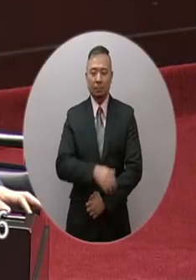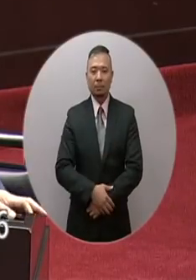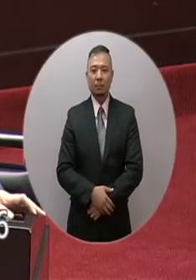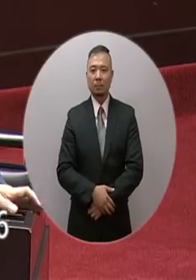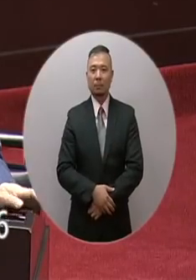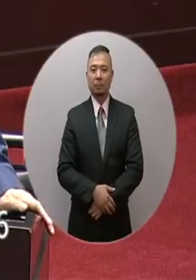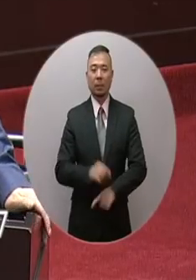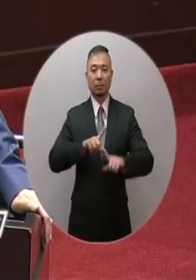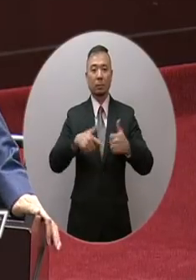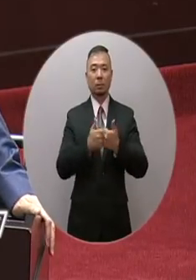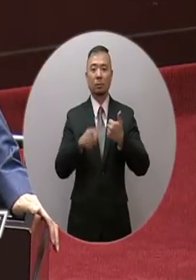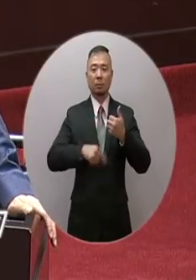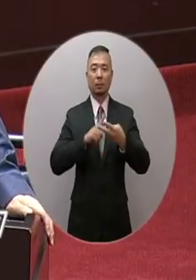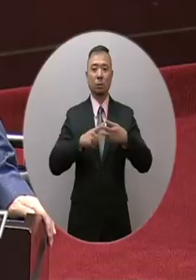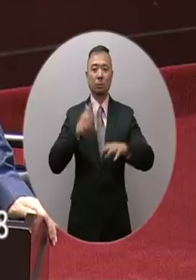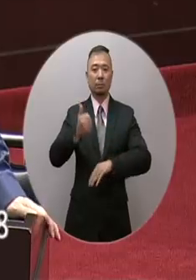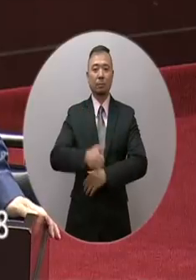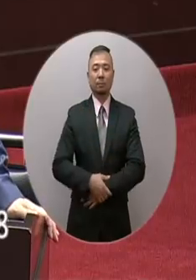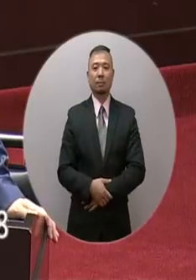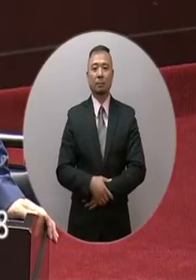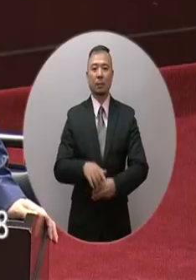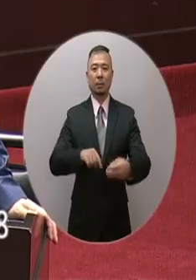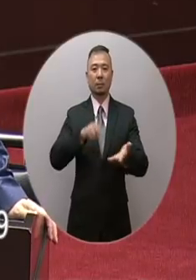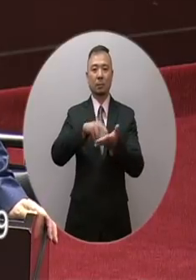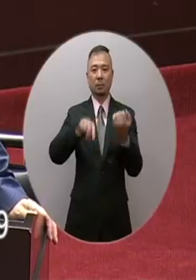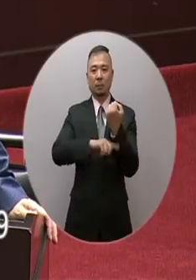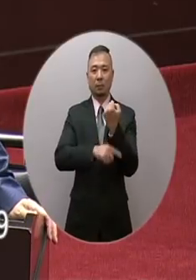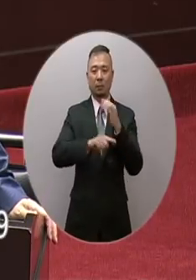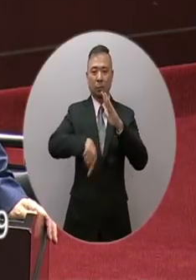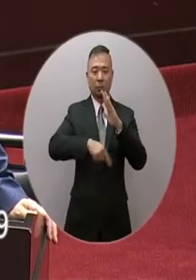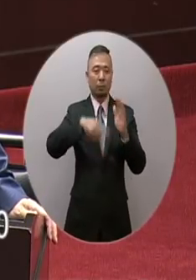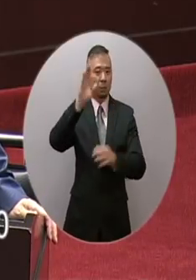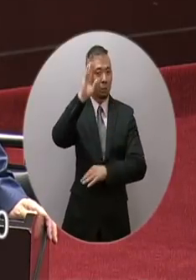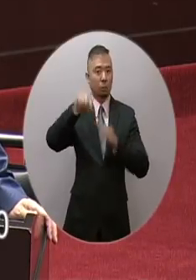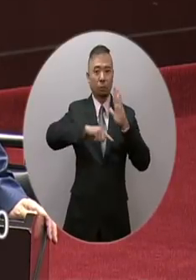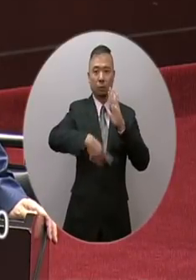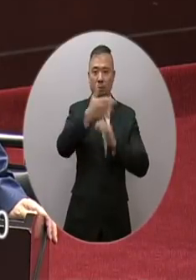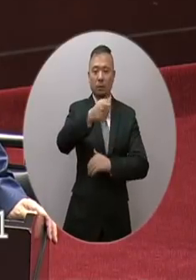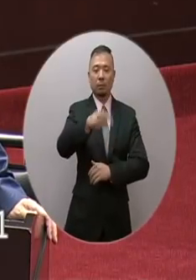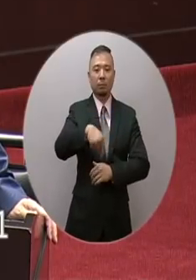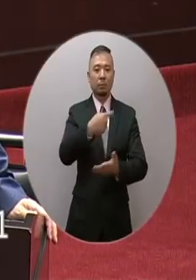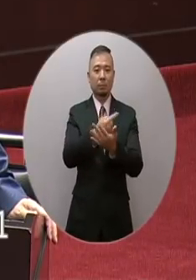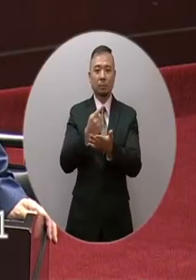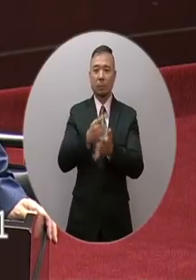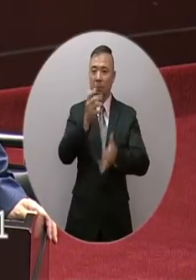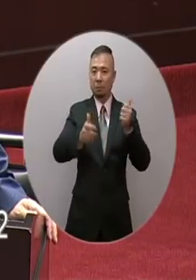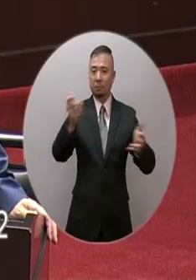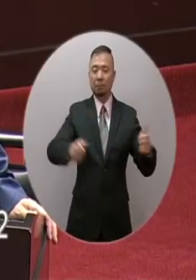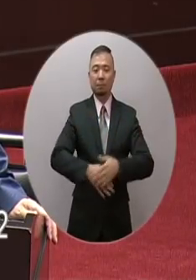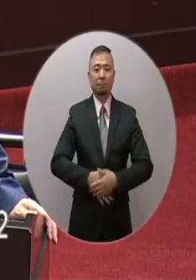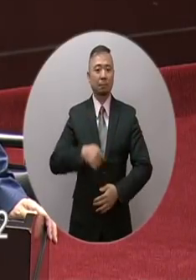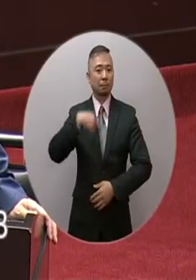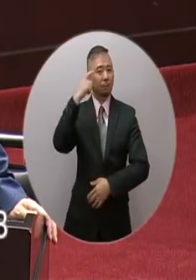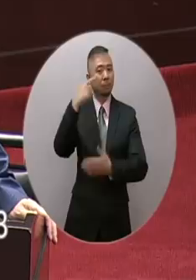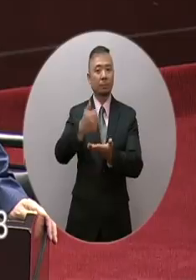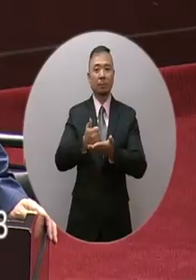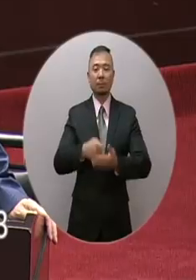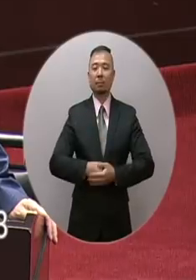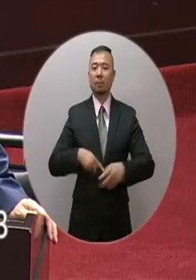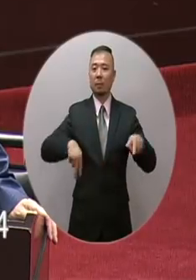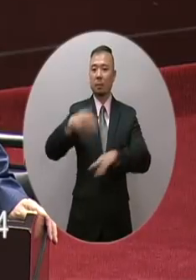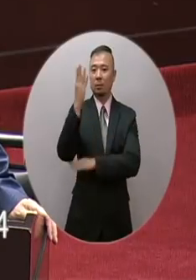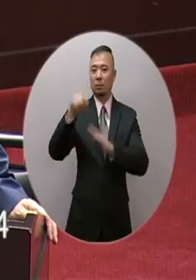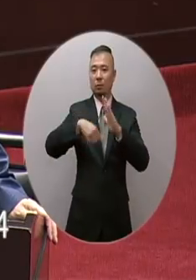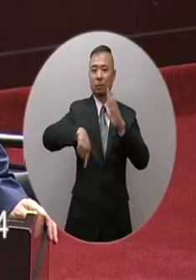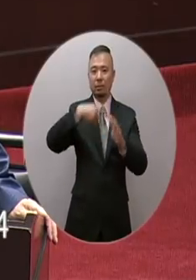大会主席，我们的立法院苏院长，还有在座列席官员，我想请我们行政院